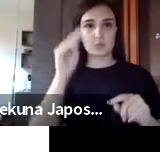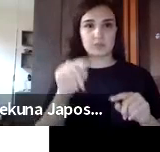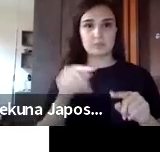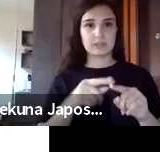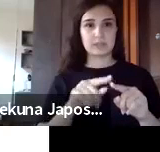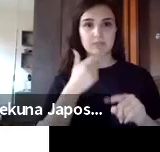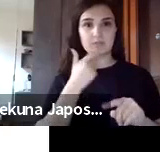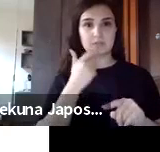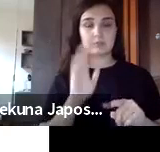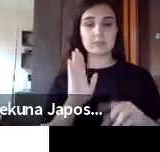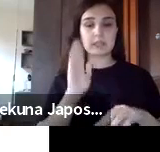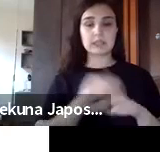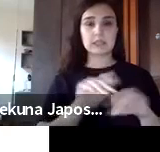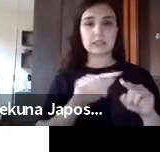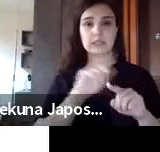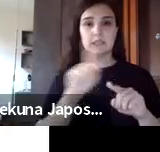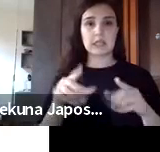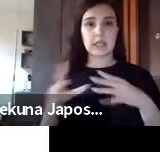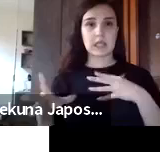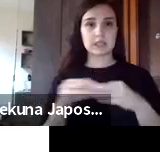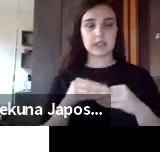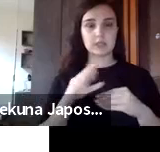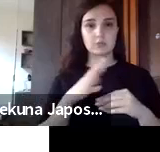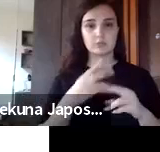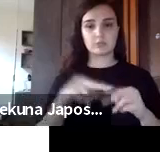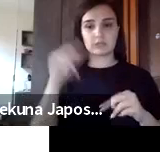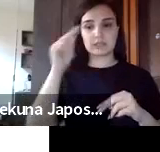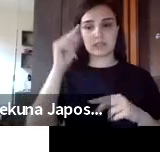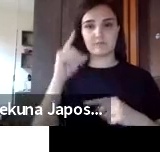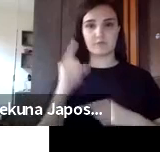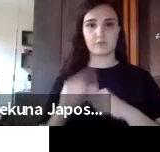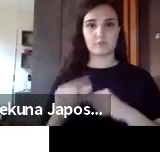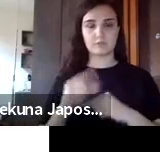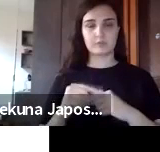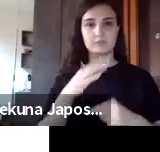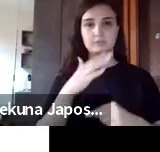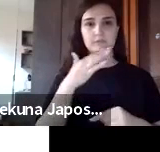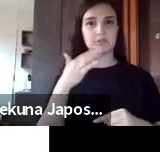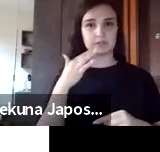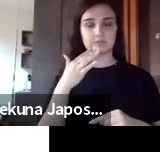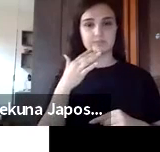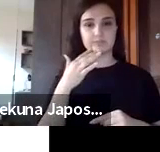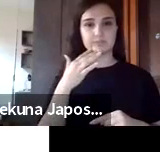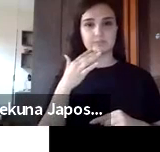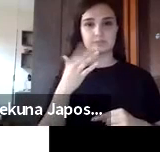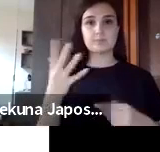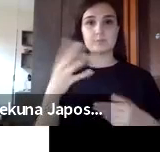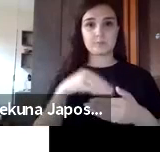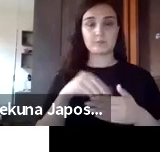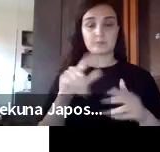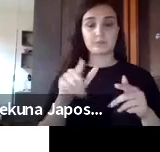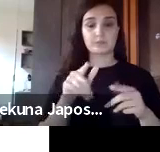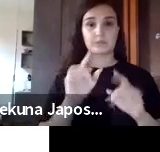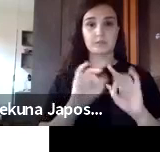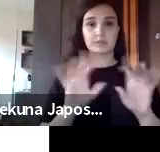პირიქით, მთელი დღის მანძილზე ჩემთან ერთად იყოს, იმიტომ რომ ამით სწავლობთ ამაზე. ბევრი მართლა ჩართვა გქონდა ჩვენც,